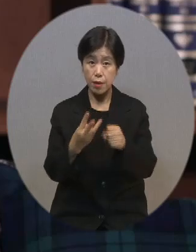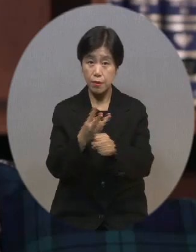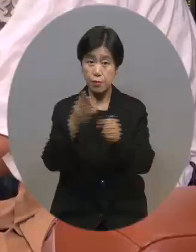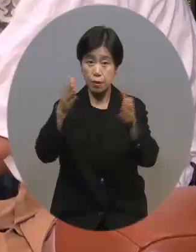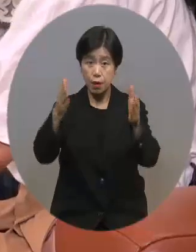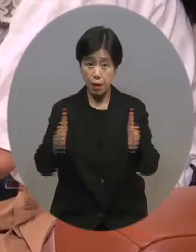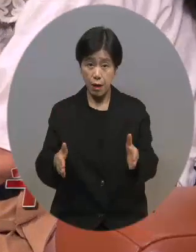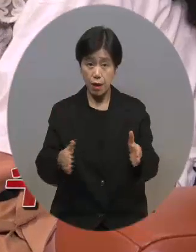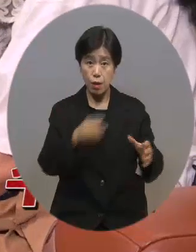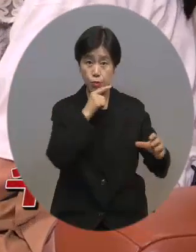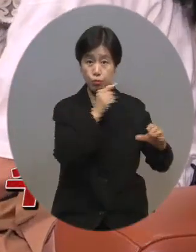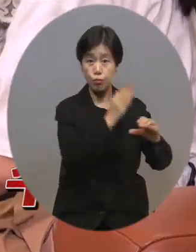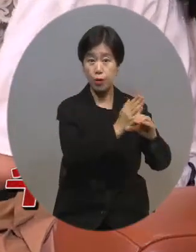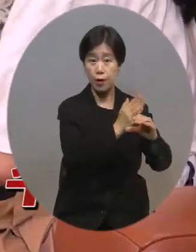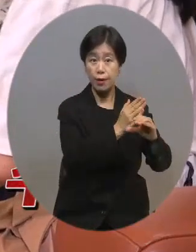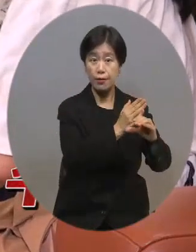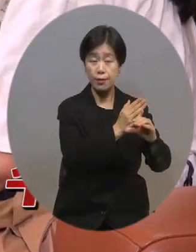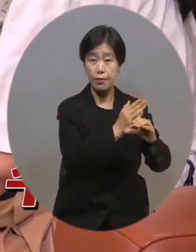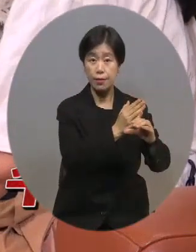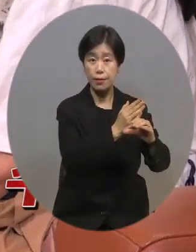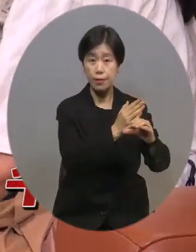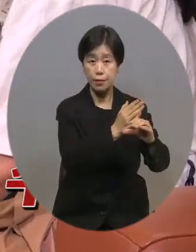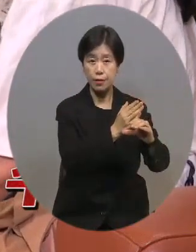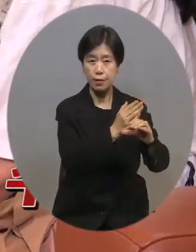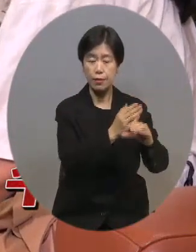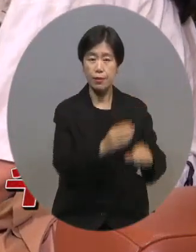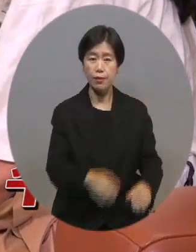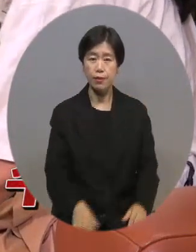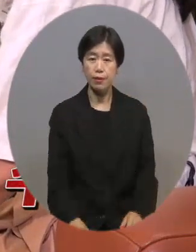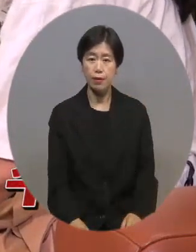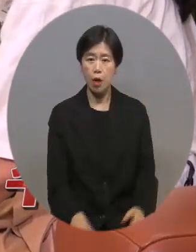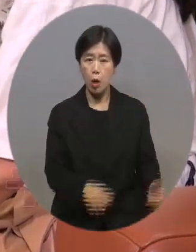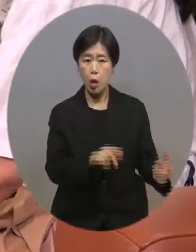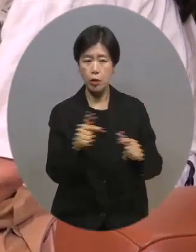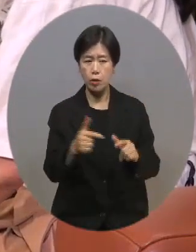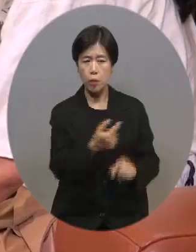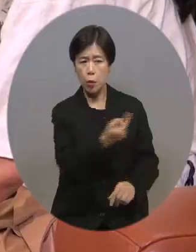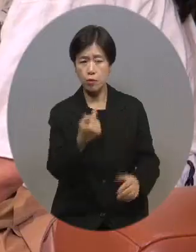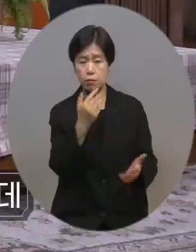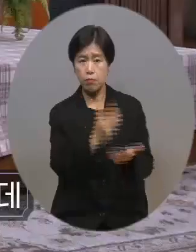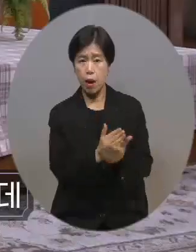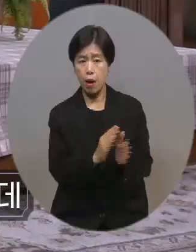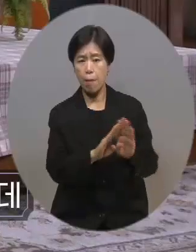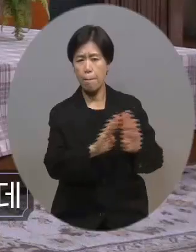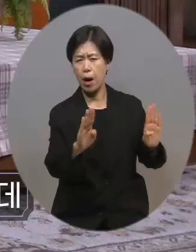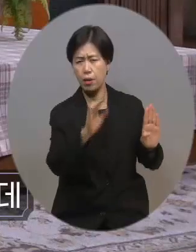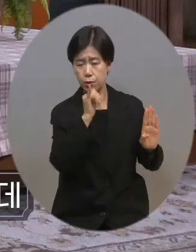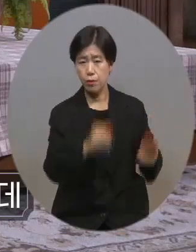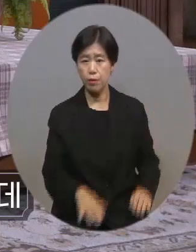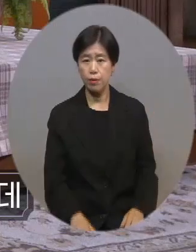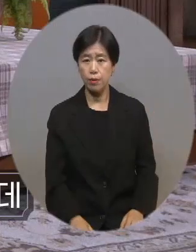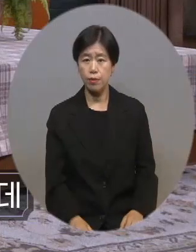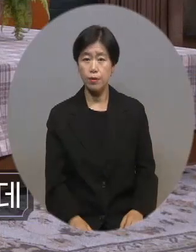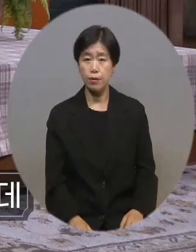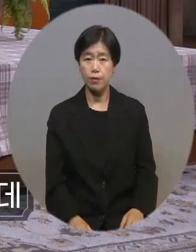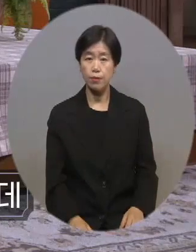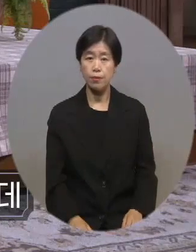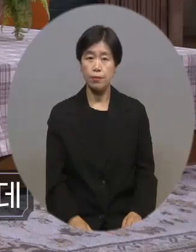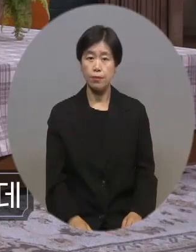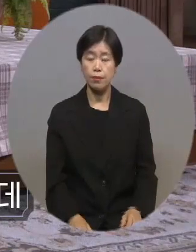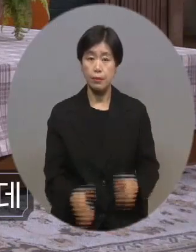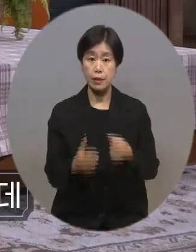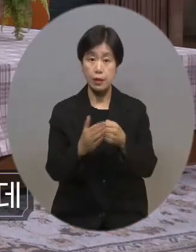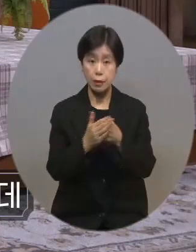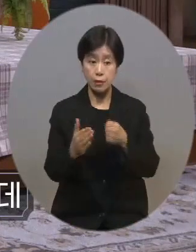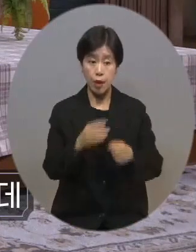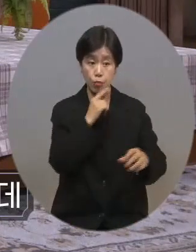동안 북한이 안 받고 있었잖아요. 국경을 완전히 봉쇄를 하고 있어가지고 3년 동안 어떻게 보면